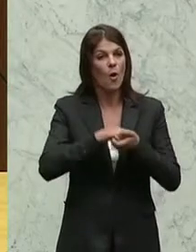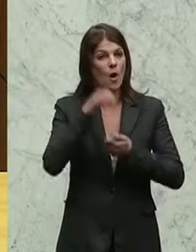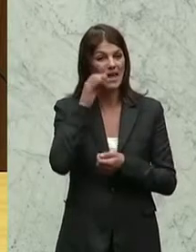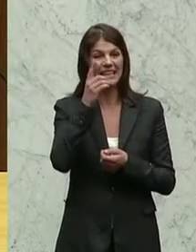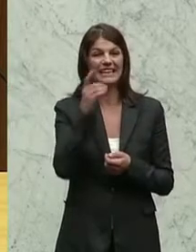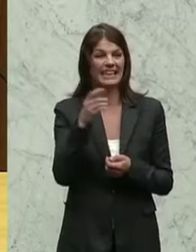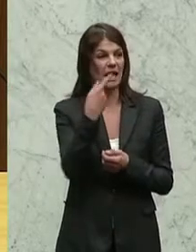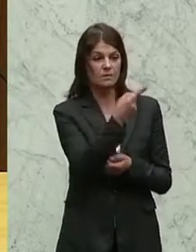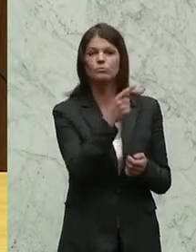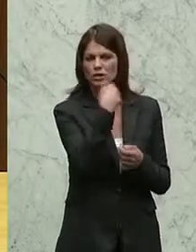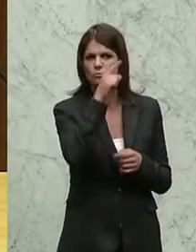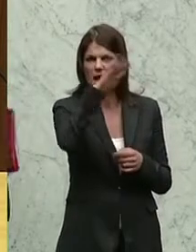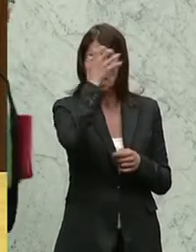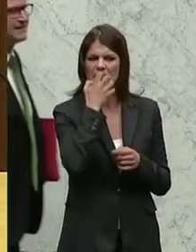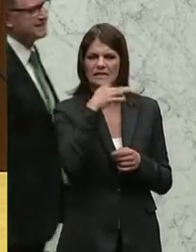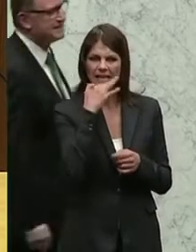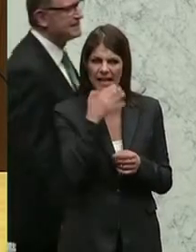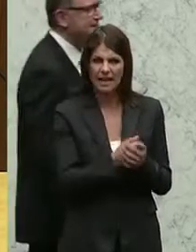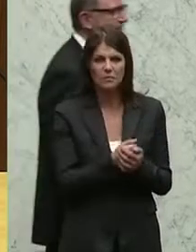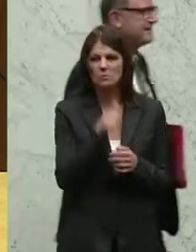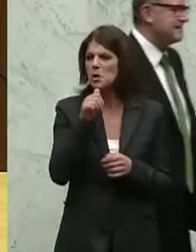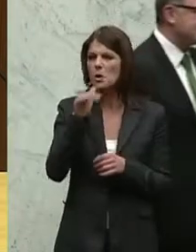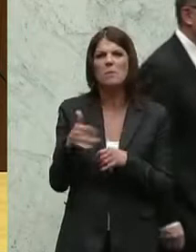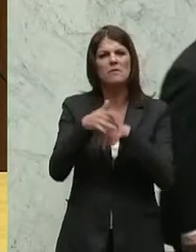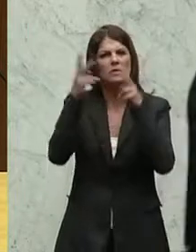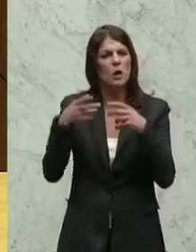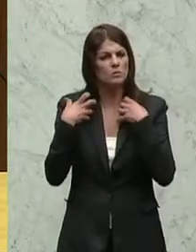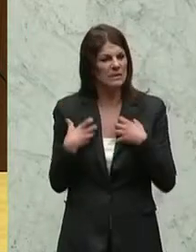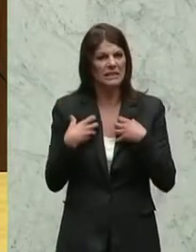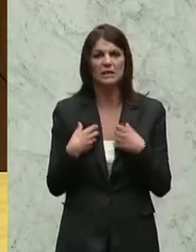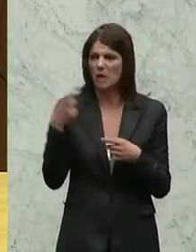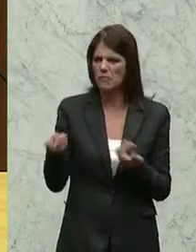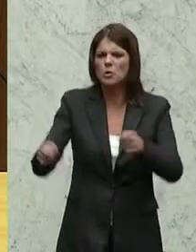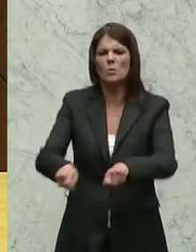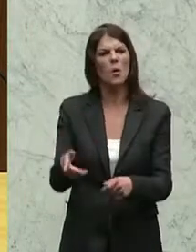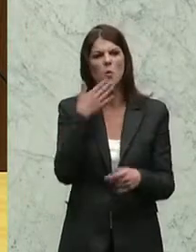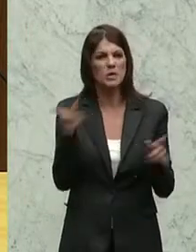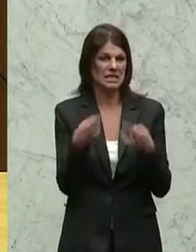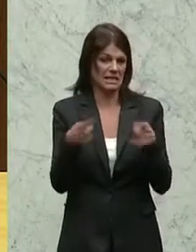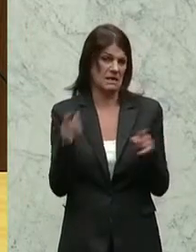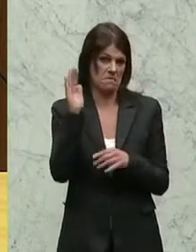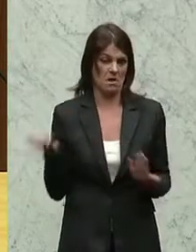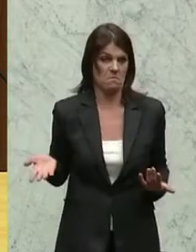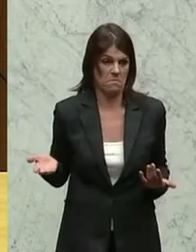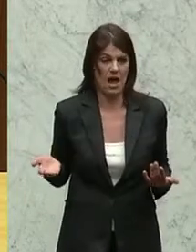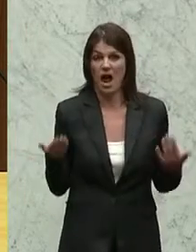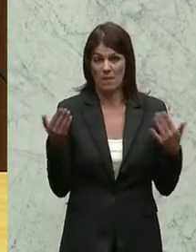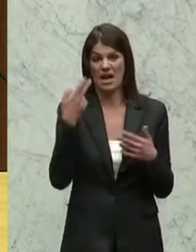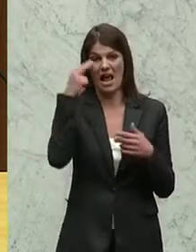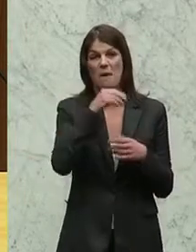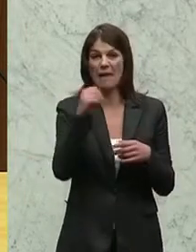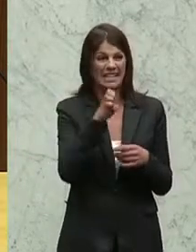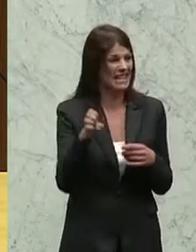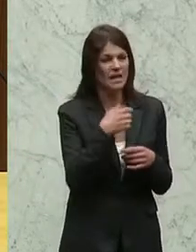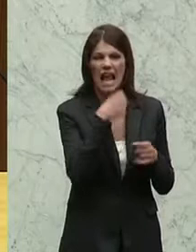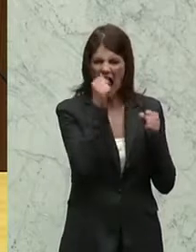Sie sind ernsthafter reden, statt über einen Wirten, der zugesperrt hat, und dort, weil dort nicht mehr gesungen wird. Aber ich kann den Herrn Marzen da